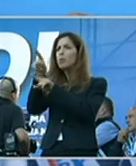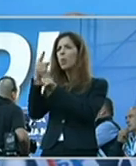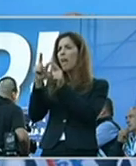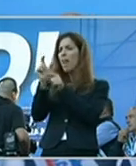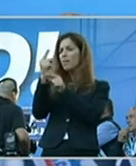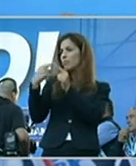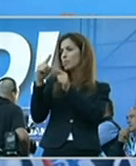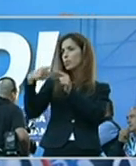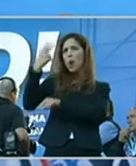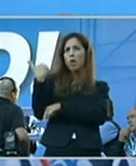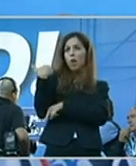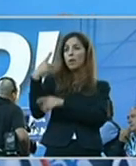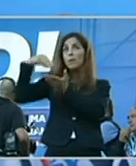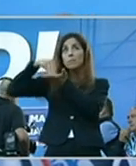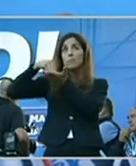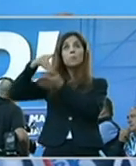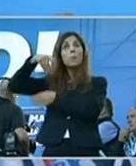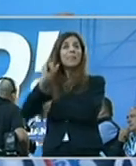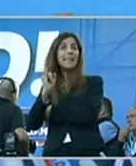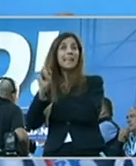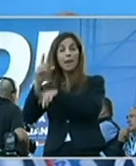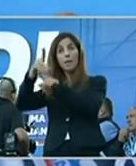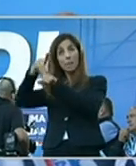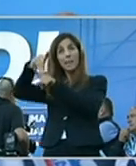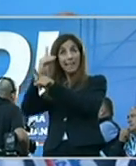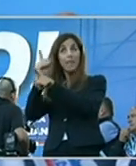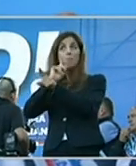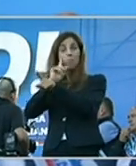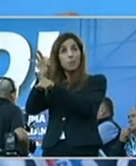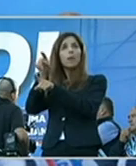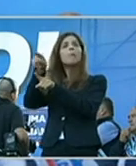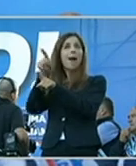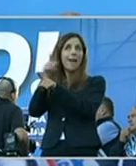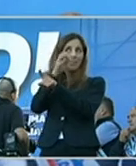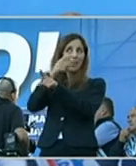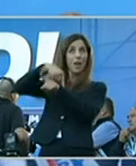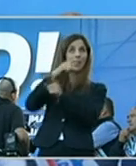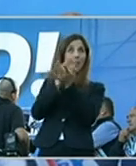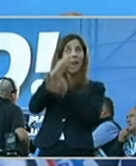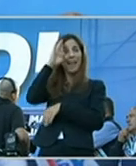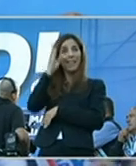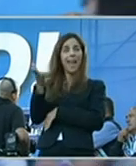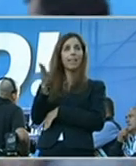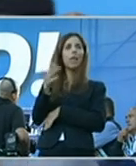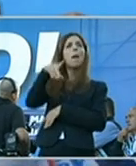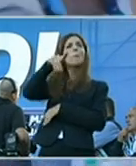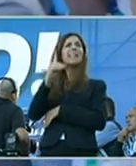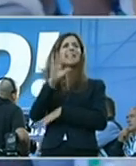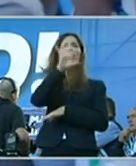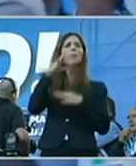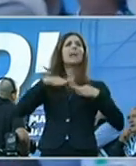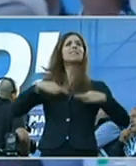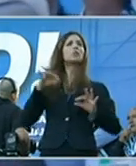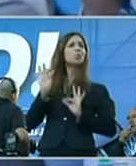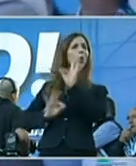attenti, perché escono, entrano dal PD come se fosse un istituto di cura.